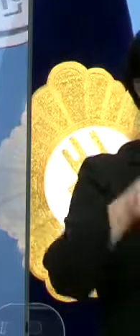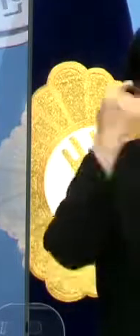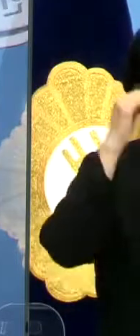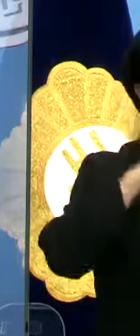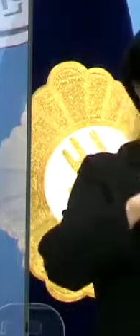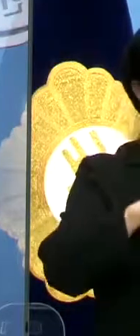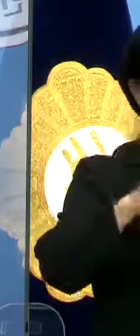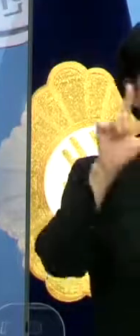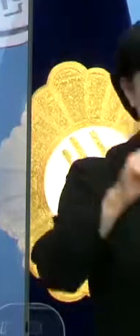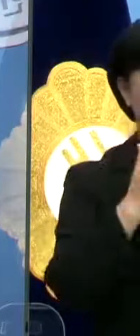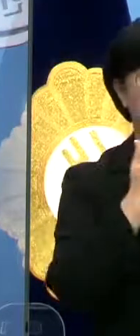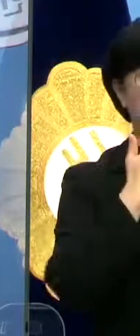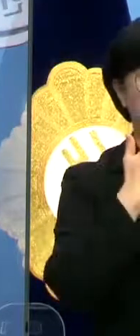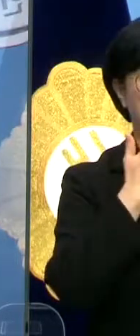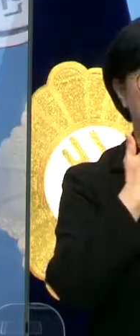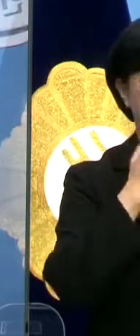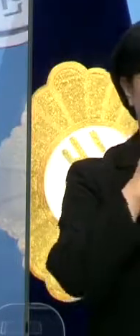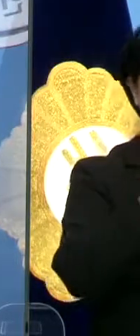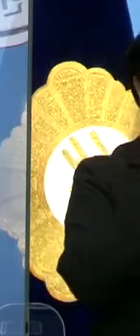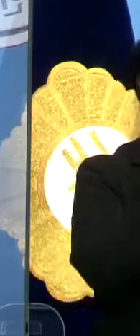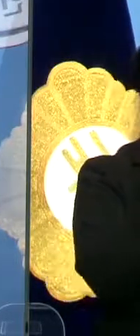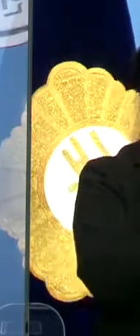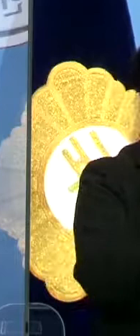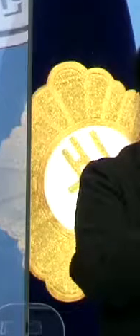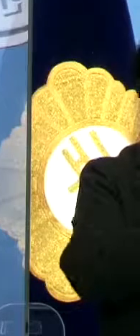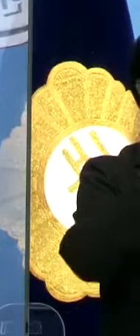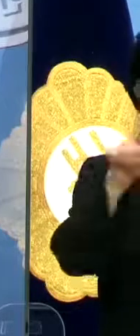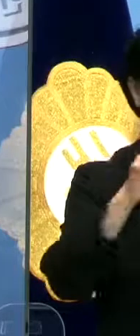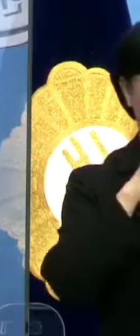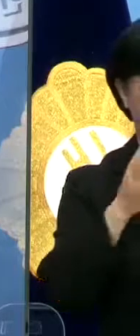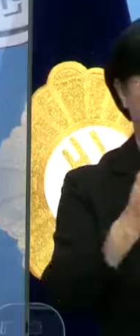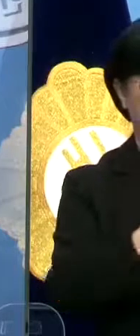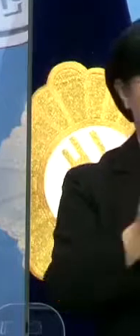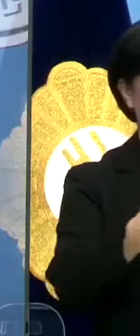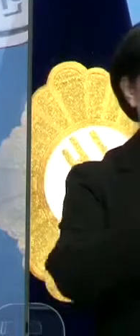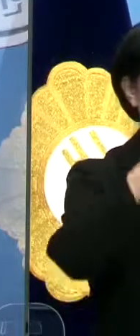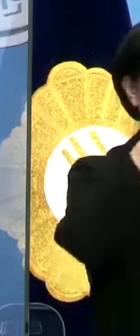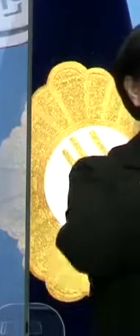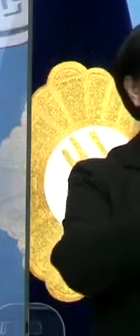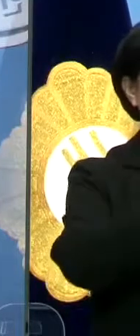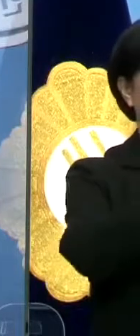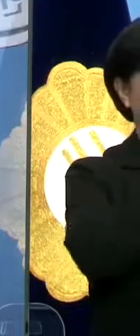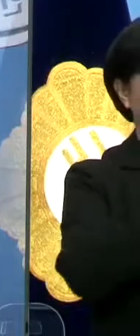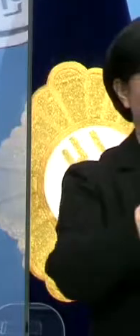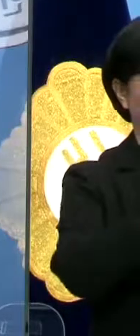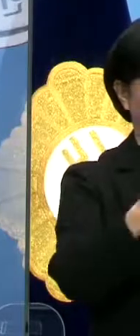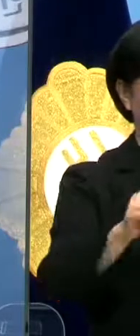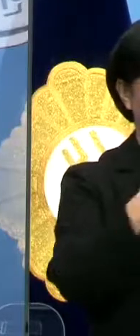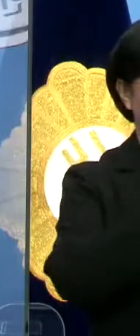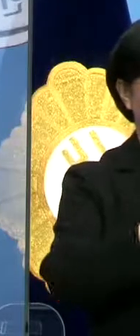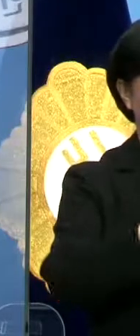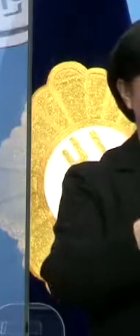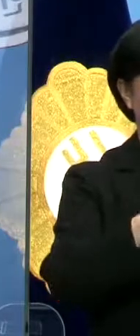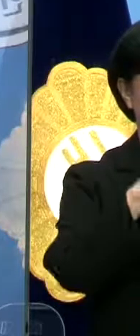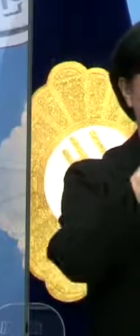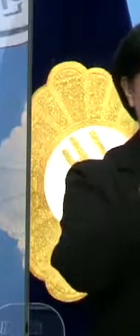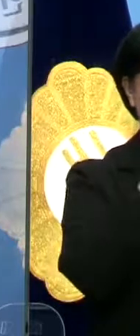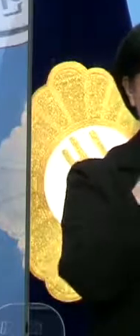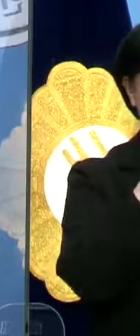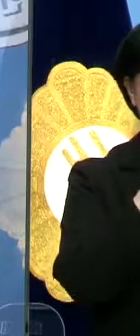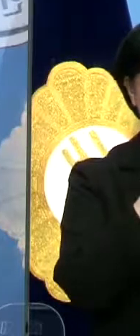커녕 내로 남부 행보로 유권자의 분신을 자초하고 있다 이당 핸드폰은